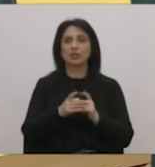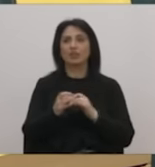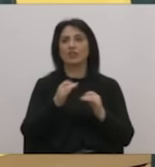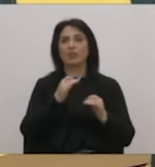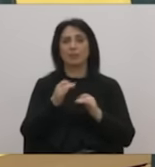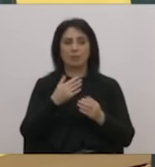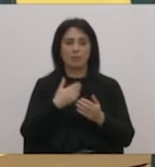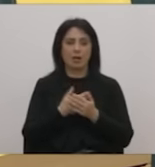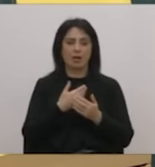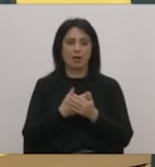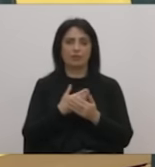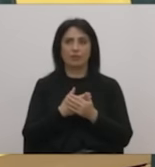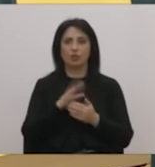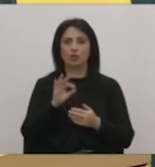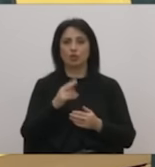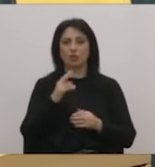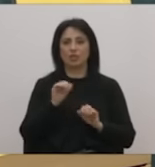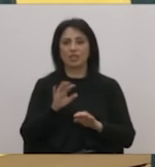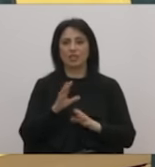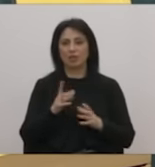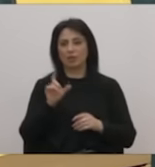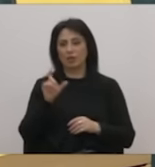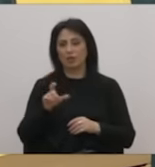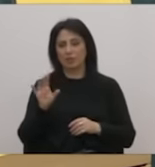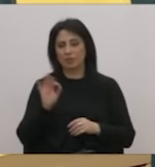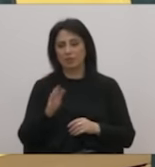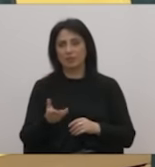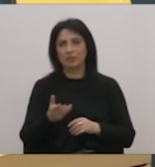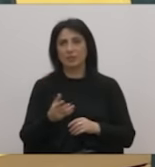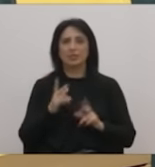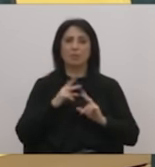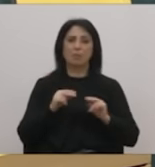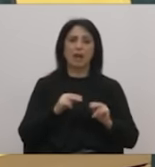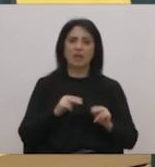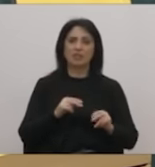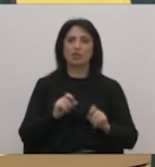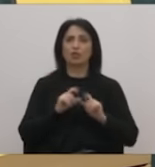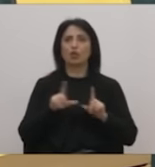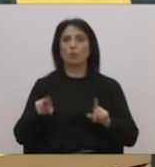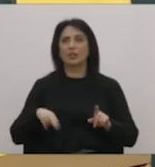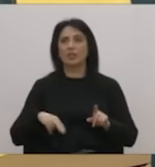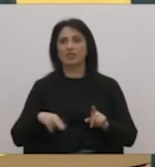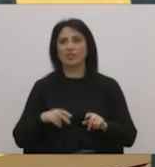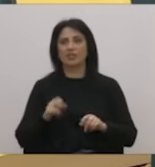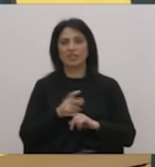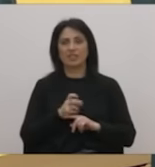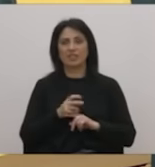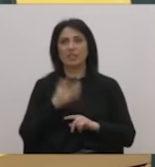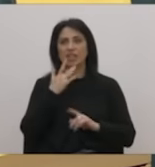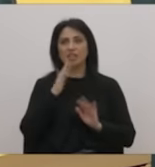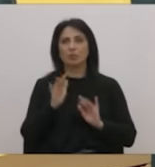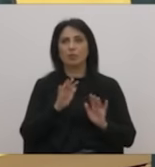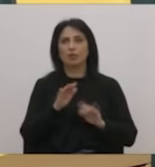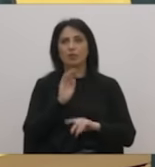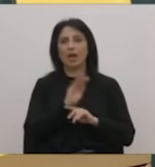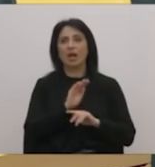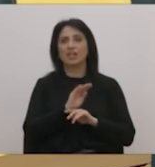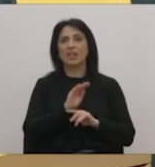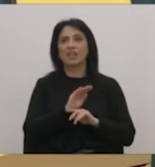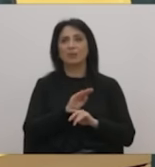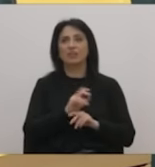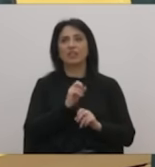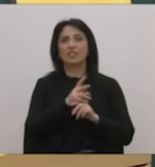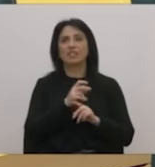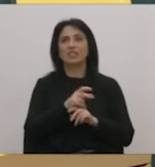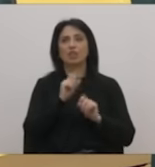vilaparakot magalitat socialurat dautsol adamianebze, masstavlebleb da skolis direktorebs ro khsnit, natsionalur mozdraobas ro akritikebdet, ro